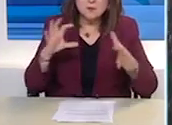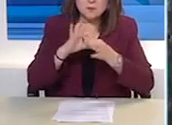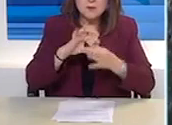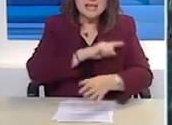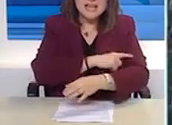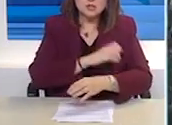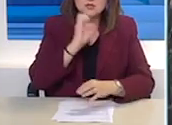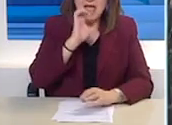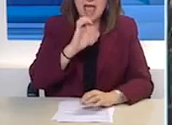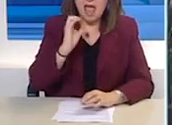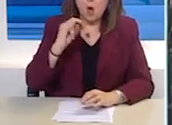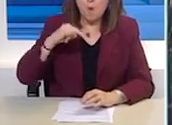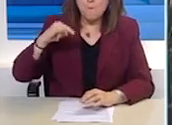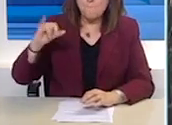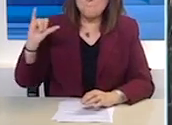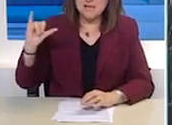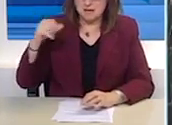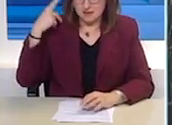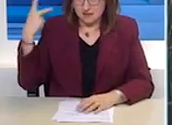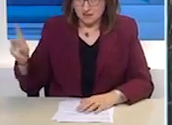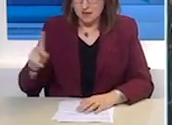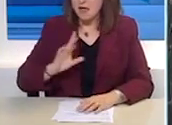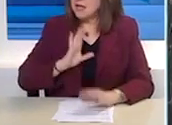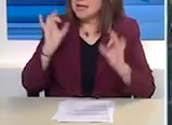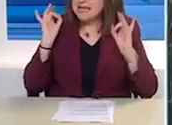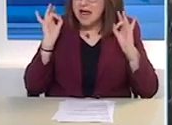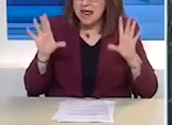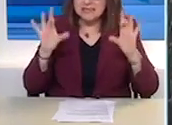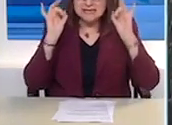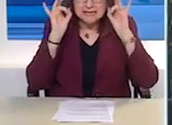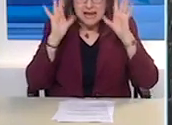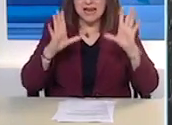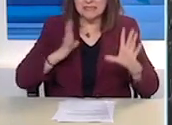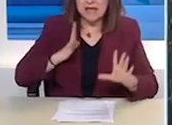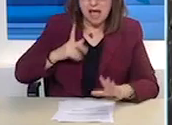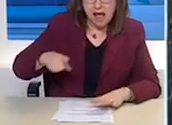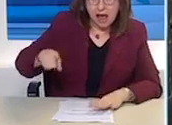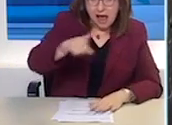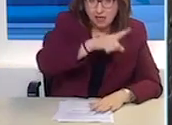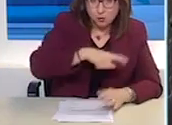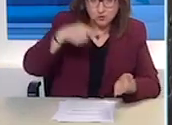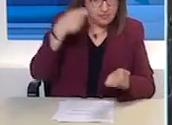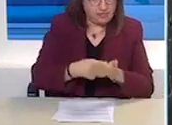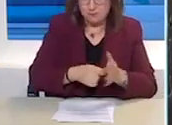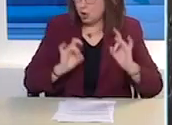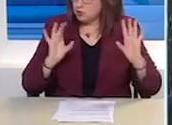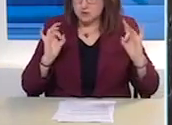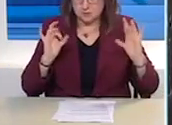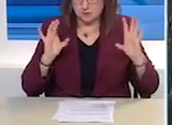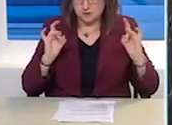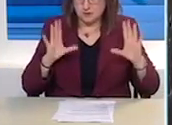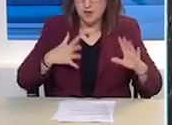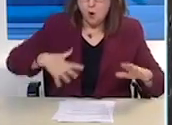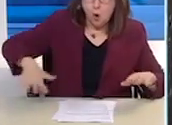ΕΟΠΗ, και σε καμία περίπτωση δεν θα επιβαρύνουν τους πολίτες μας. Οι πολίτες της χώρας θα μπορούν να έχουν δωρεάν πρόσβαση σε όλες